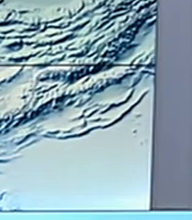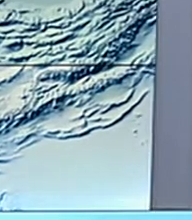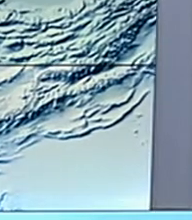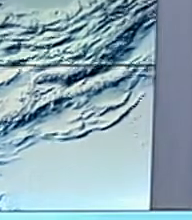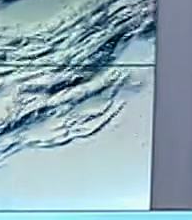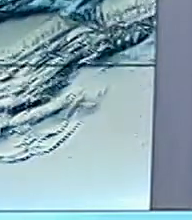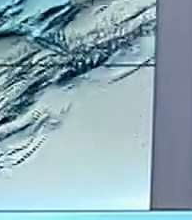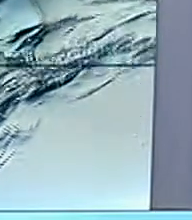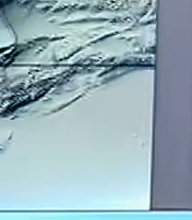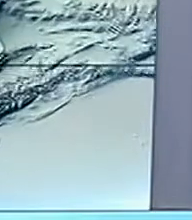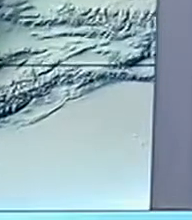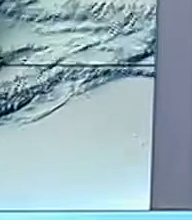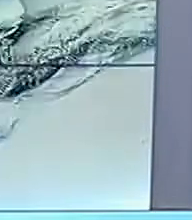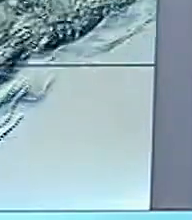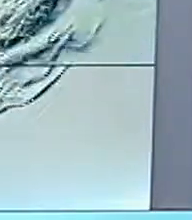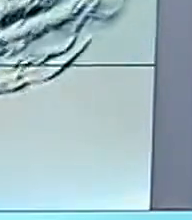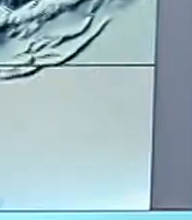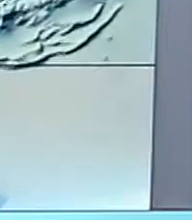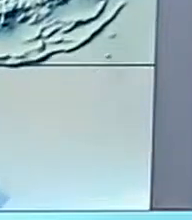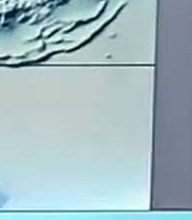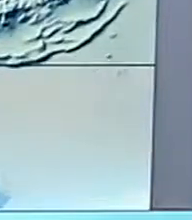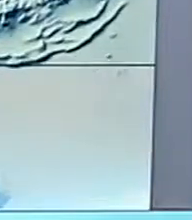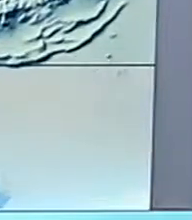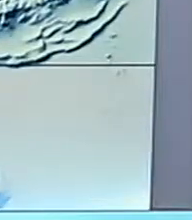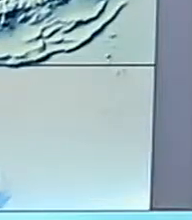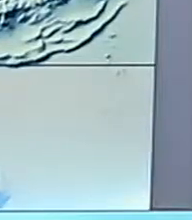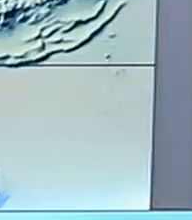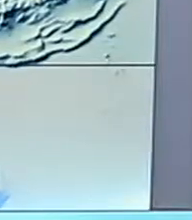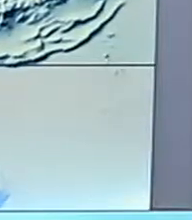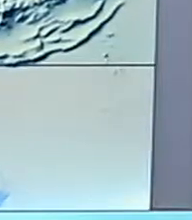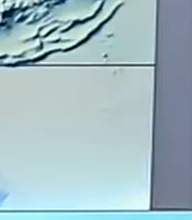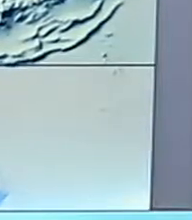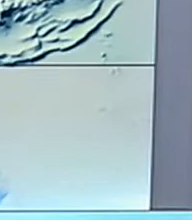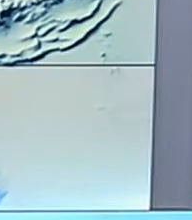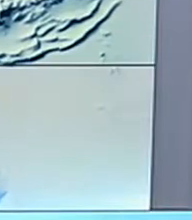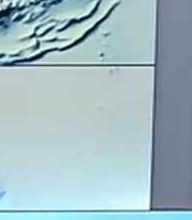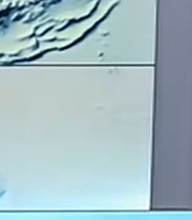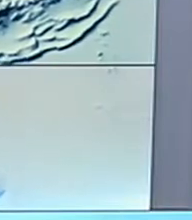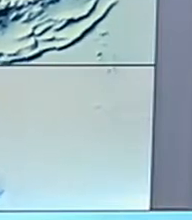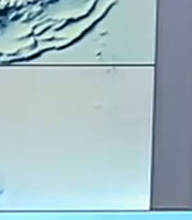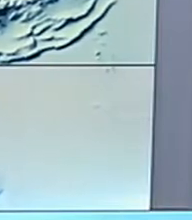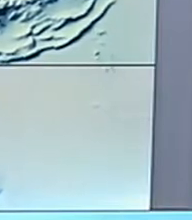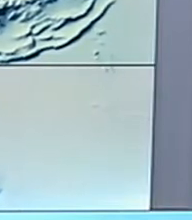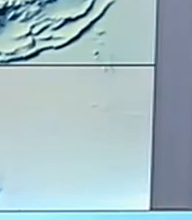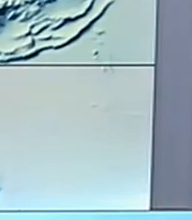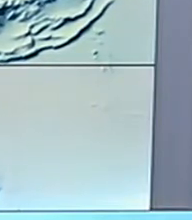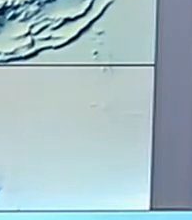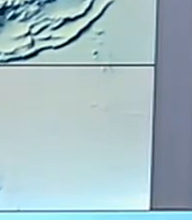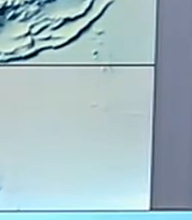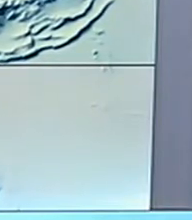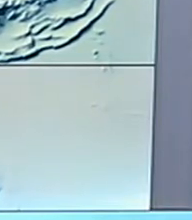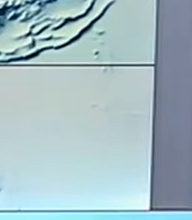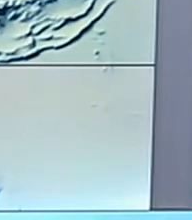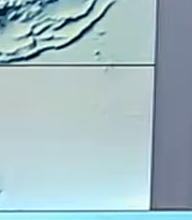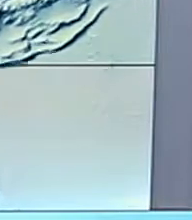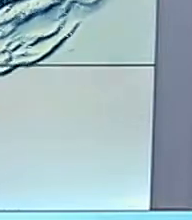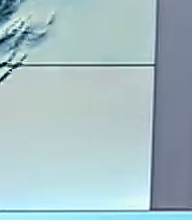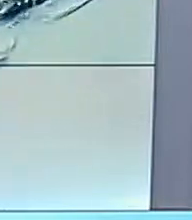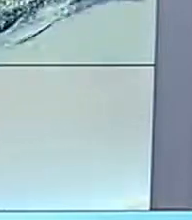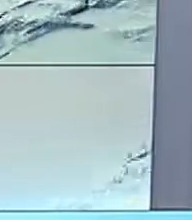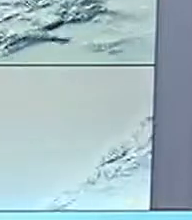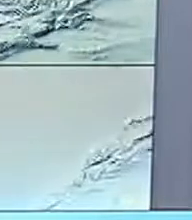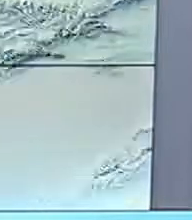жылы. Республикамыздың ірі қалаларында да күн бұлыңғыр. Шымкентте 13, Алматыда 9 градус 0-ден жоғары.